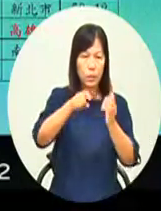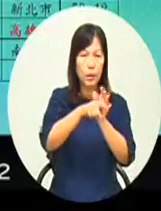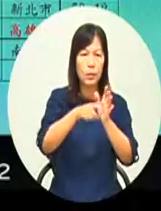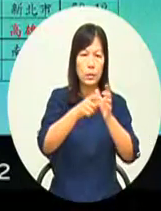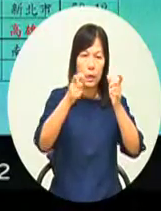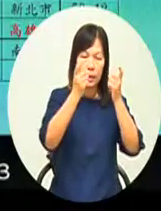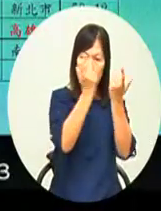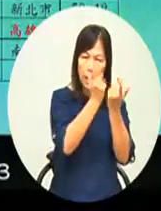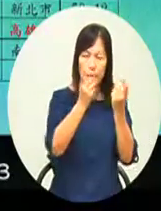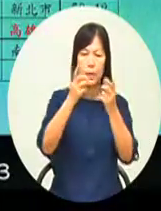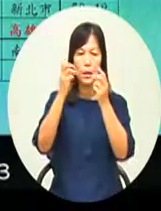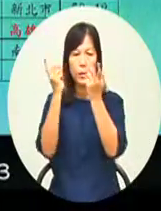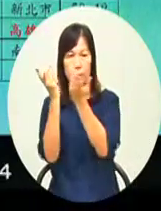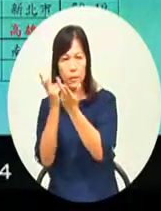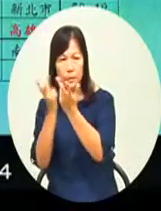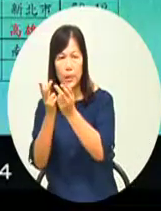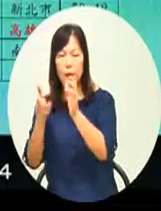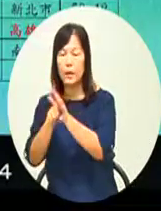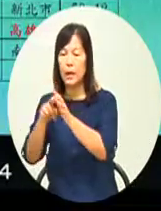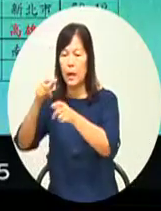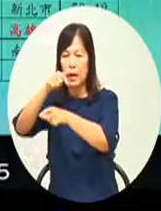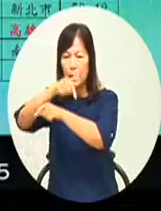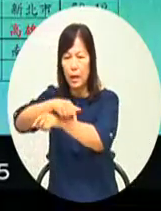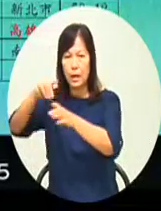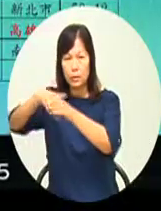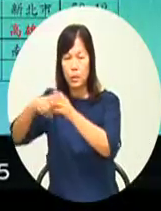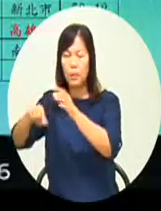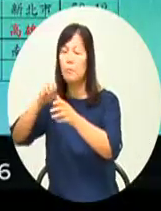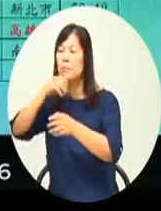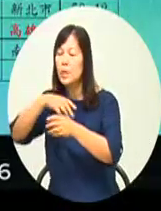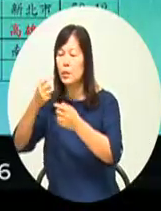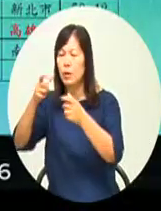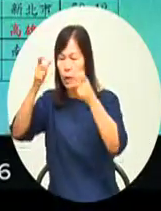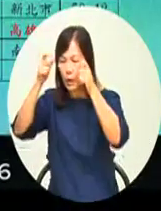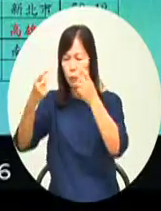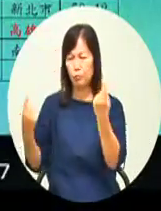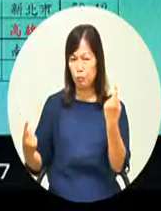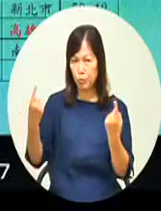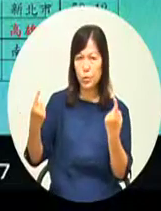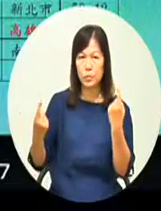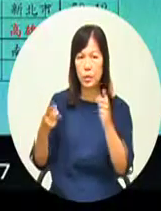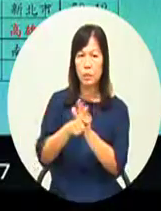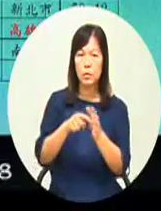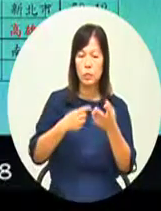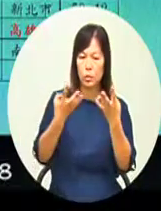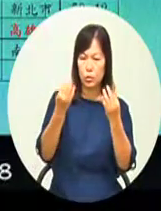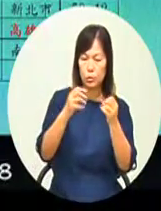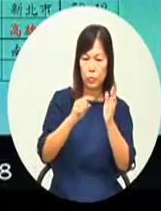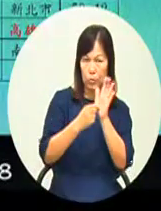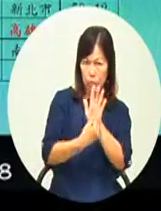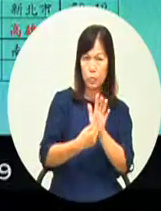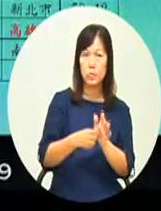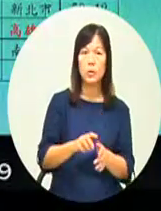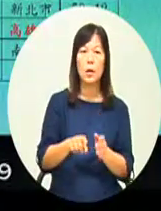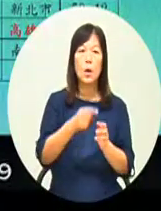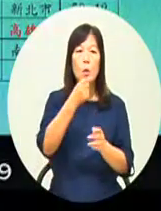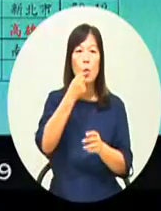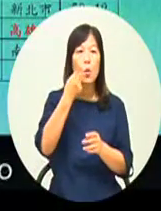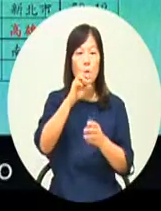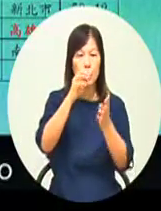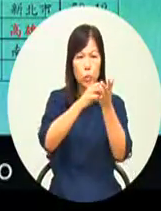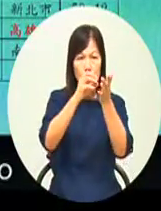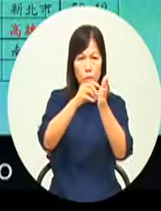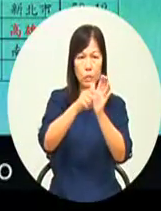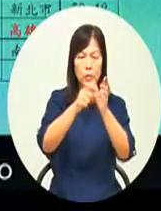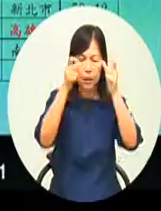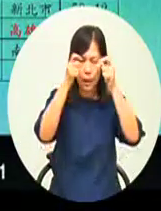台北新北高雄市跟南投屏东来做比较的话，这个是数字的呈现，在红色字的地方那个